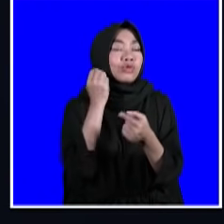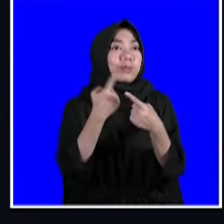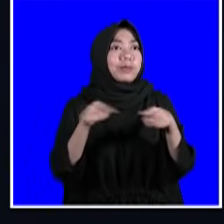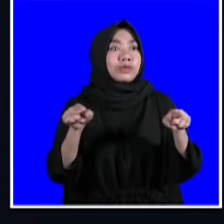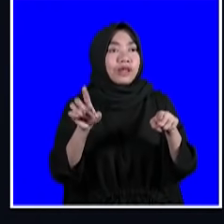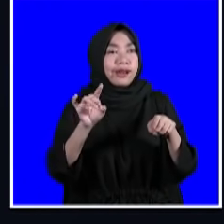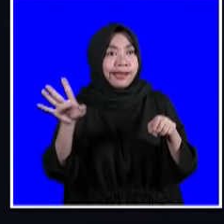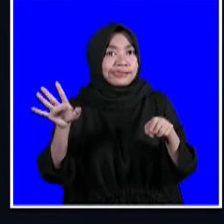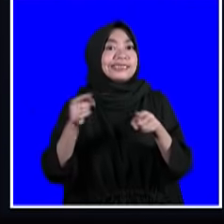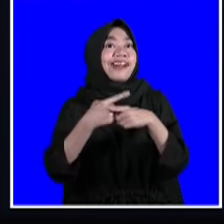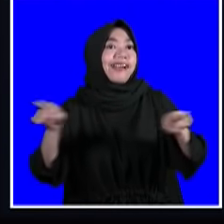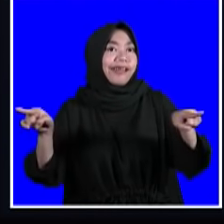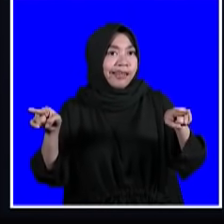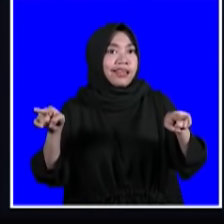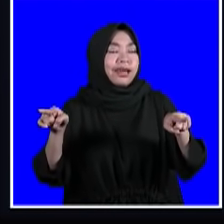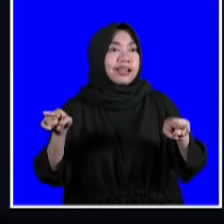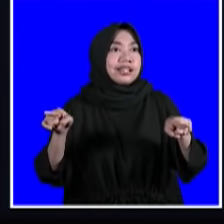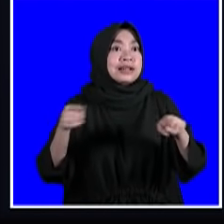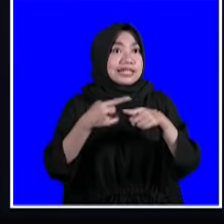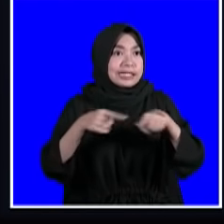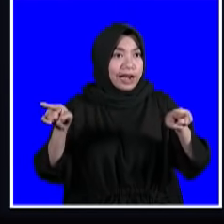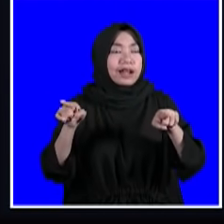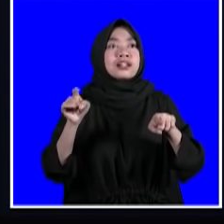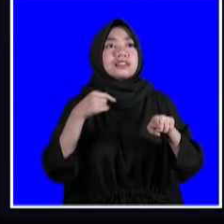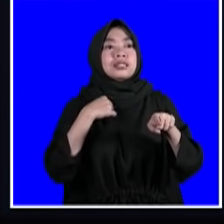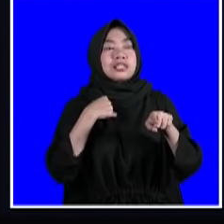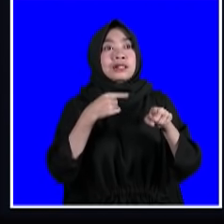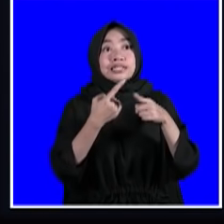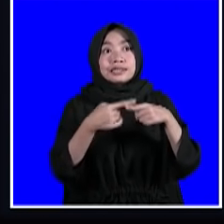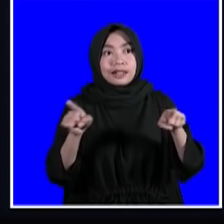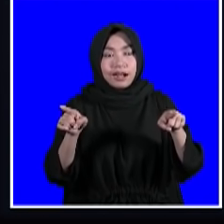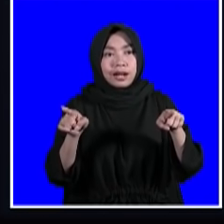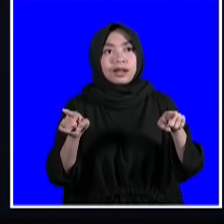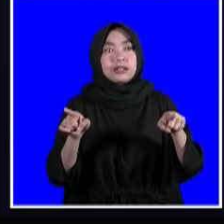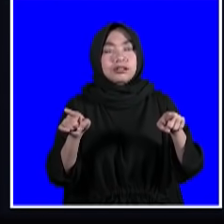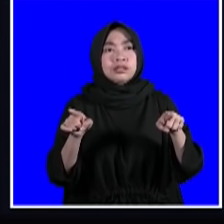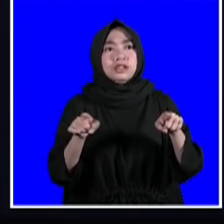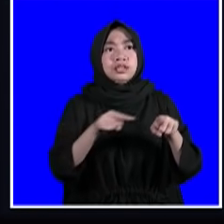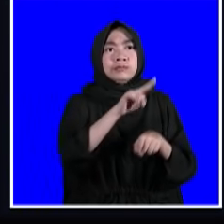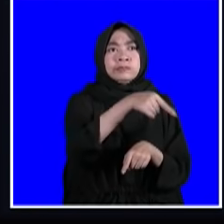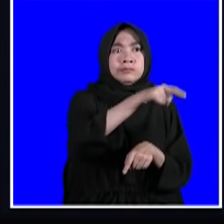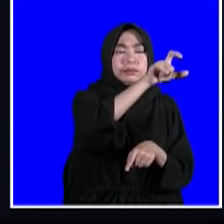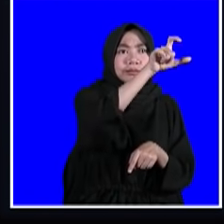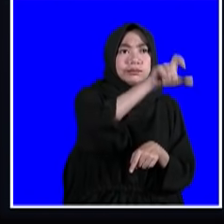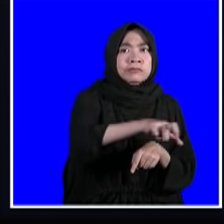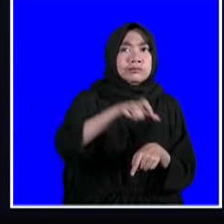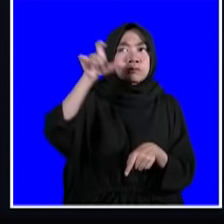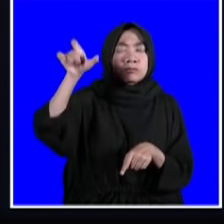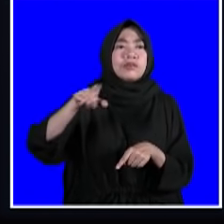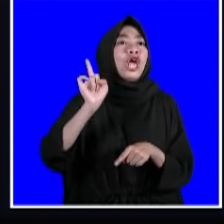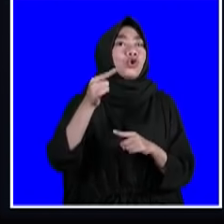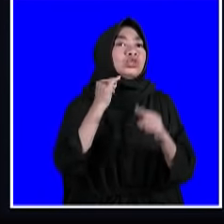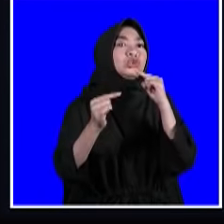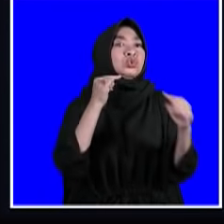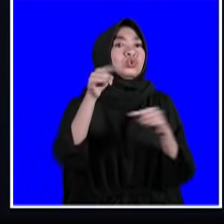adalah perceraian. Di dalam perceraian, maka ada diskusi mengenai bagaimana kita